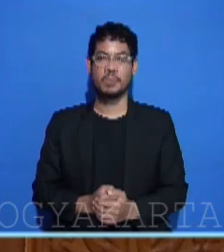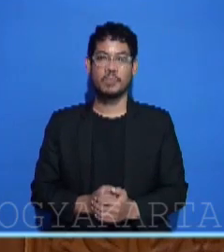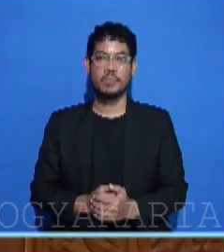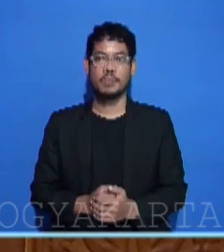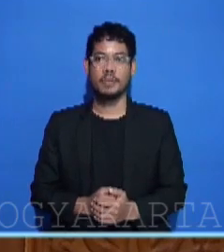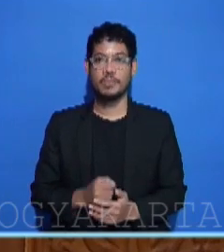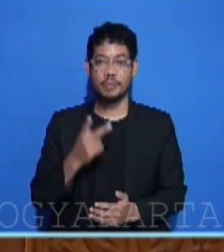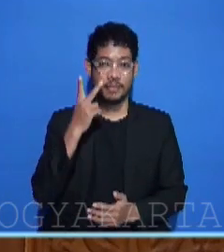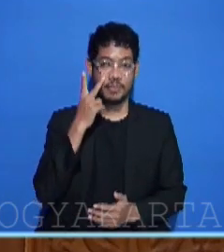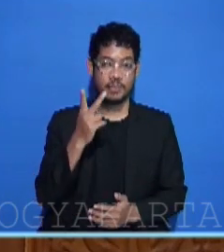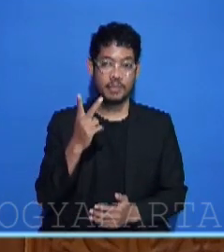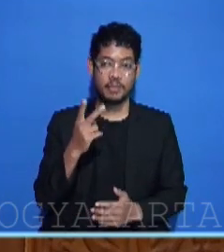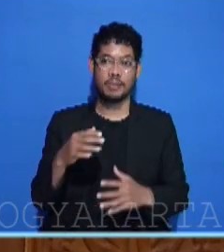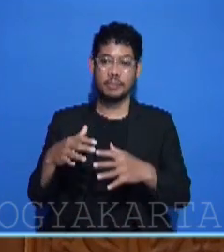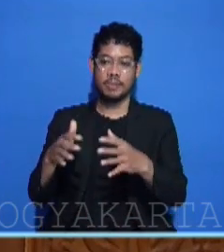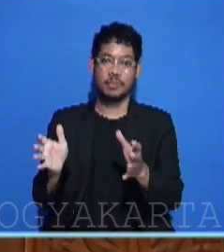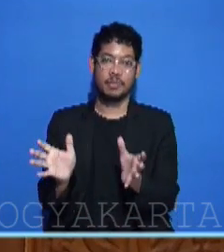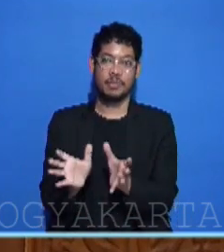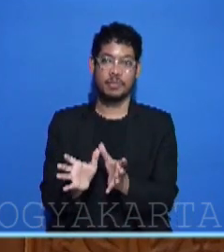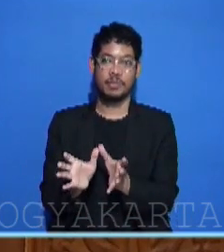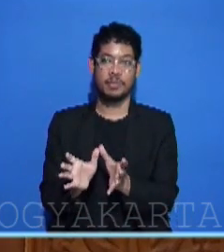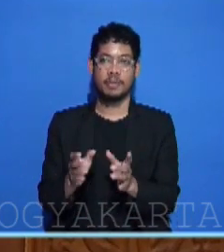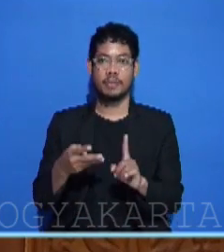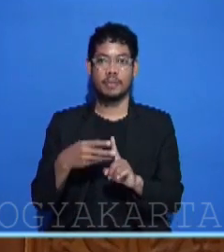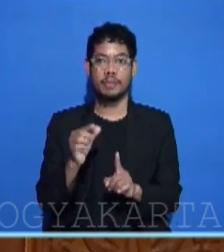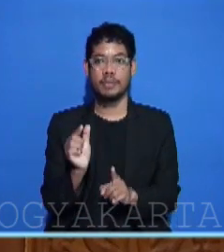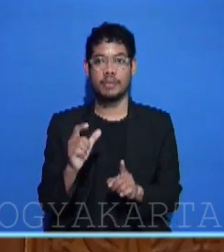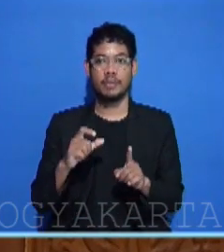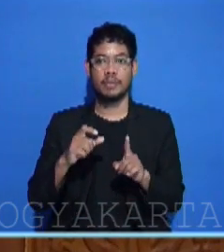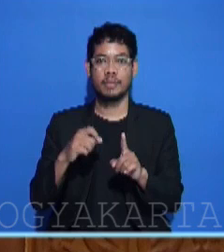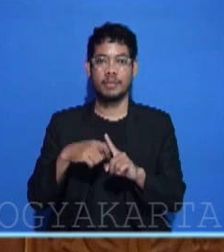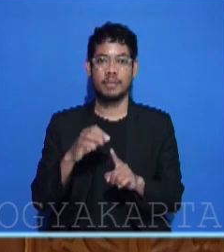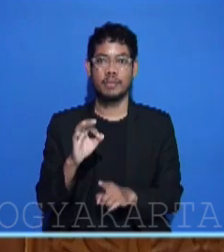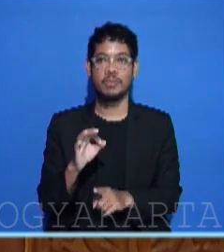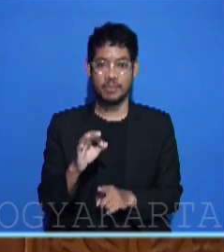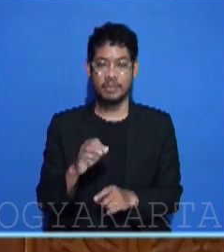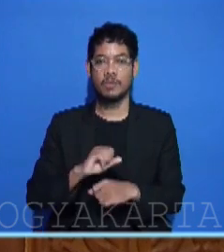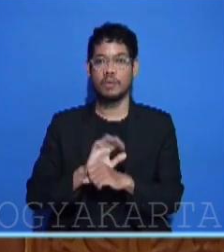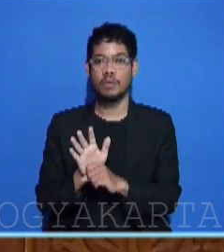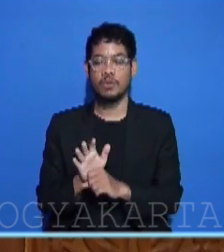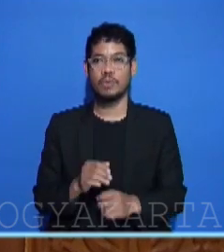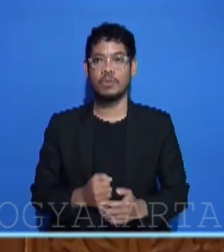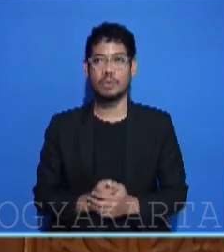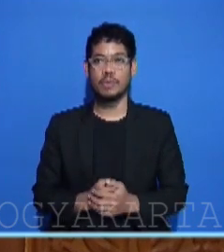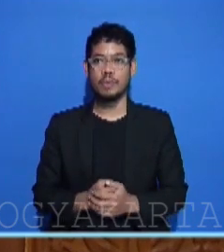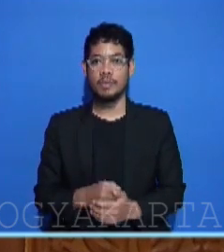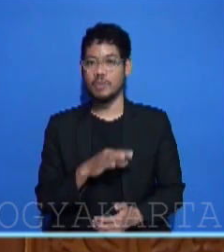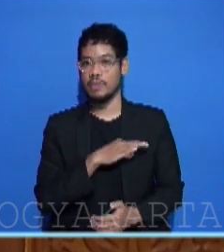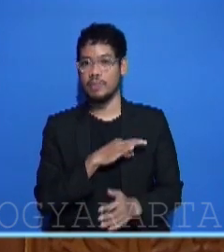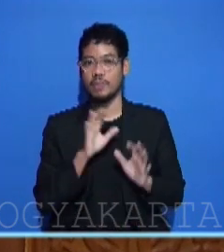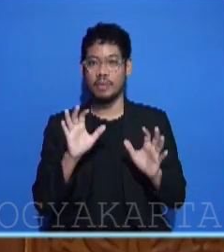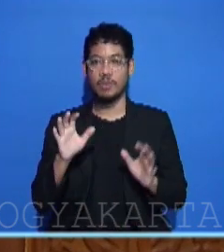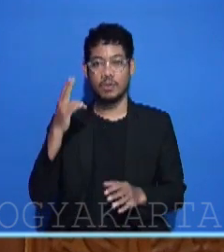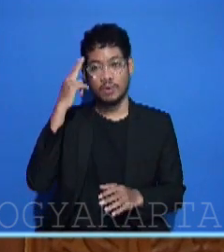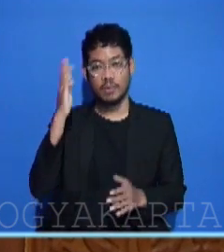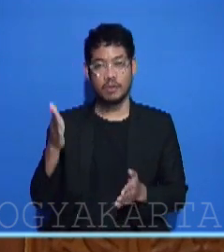Para pemirsa, embung blubuk ingkang dumunung ing Sendang Sari, Pengasih Kulon Progo, kajawi gadah mupangat kangge irigasi